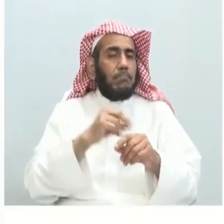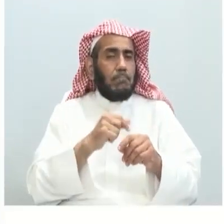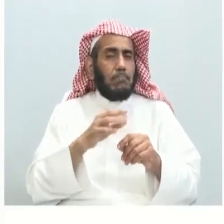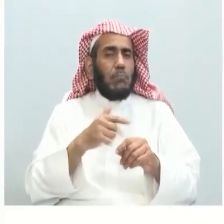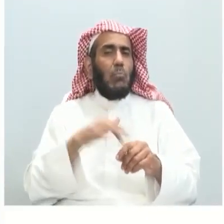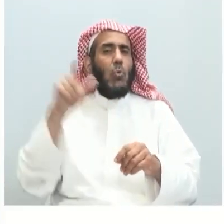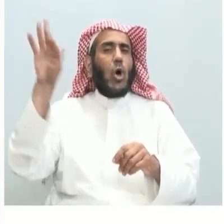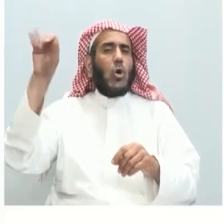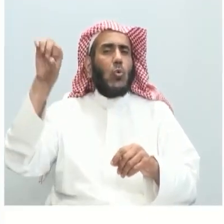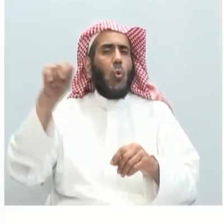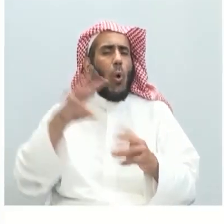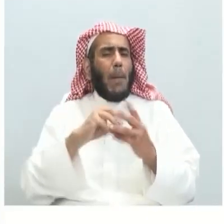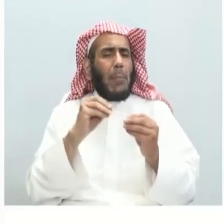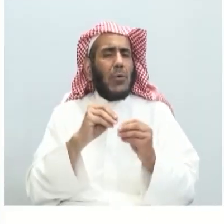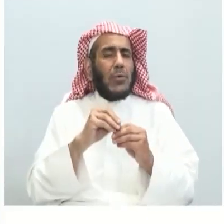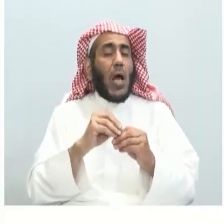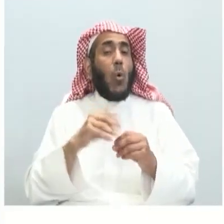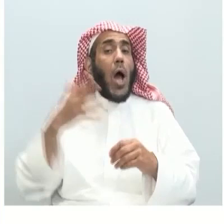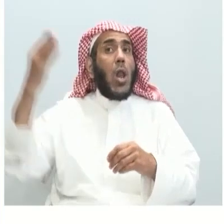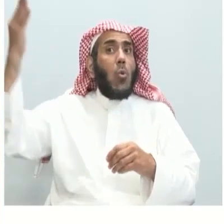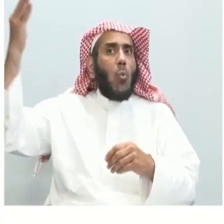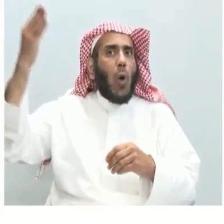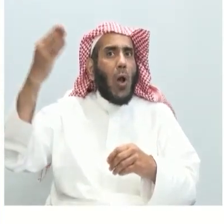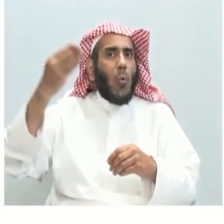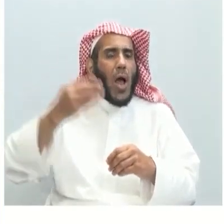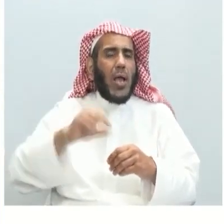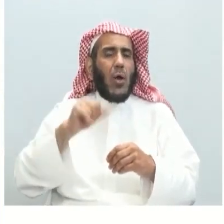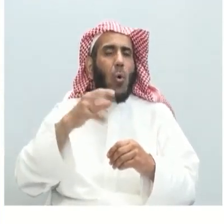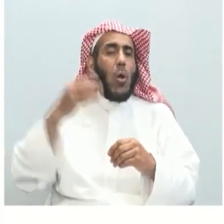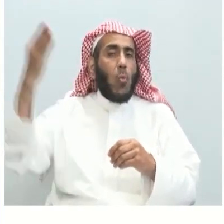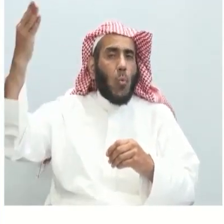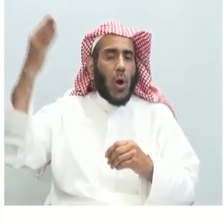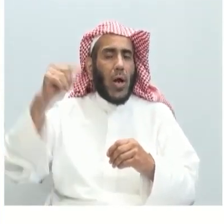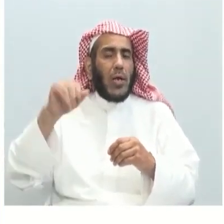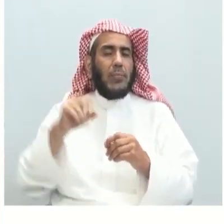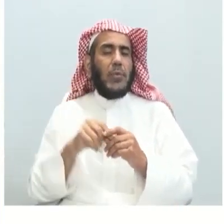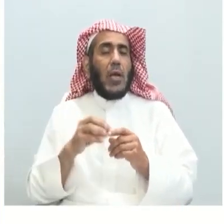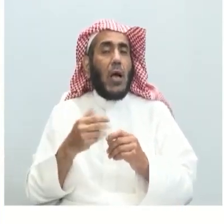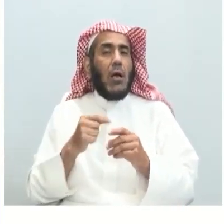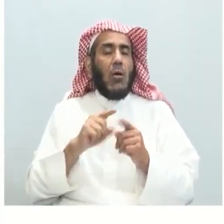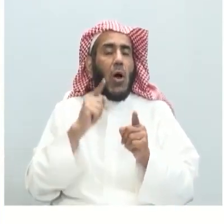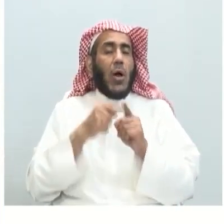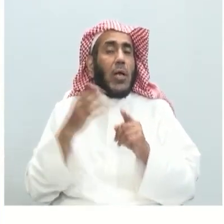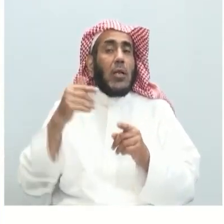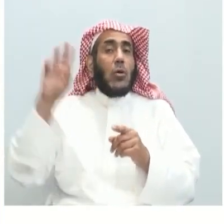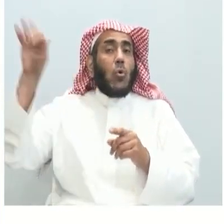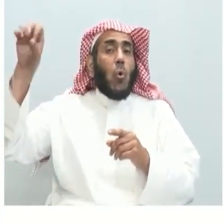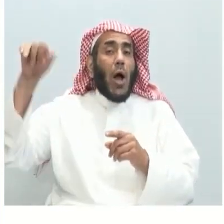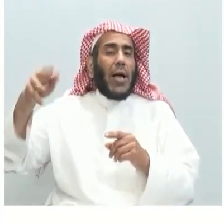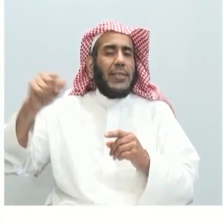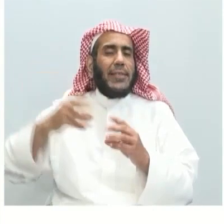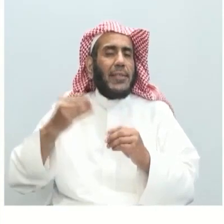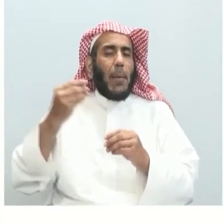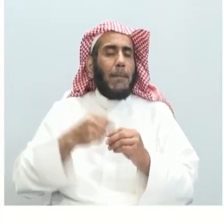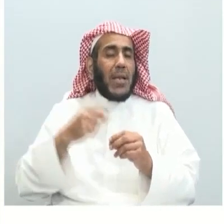بالروح ما الروح هنا الوحي اذا الروح كما قال تعالى وكذلك اوحينا اليك روحا